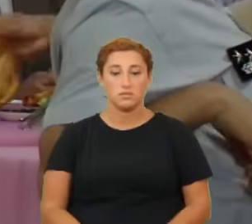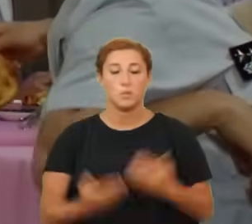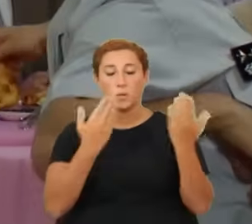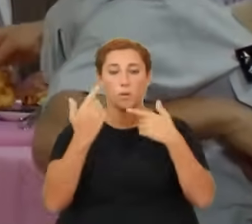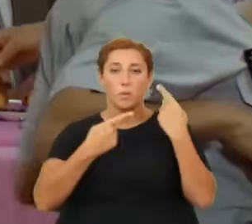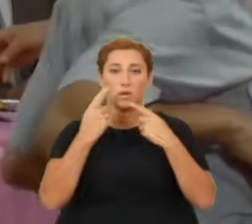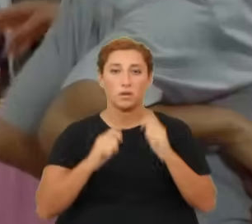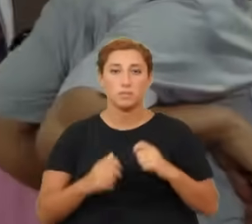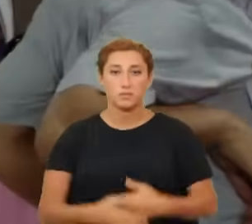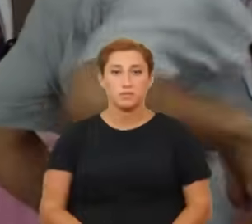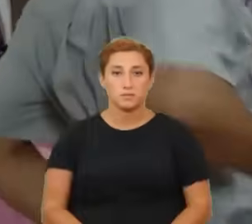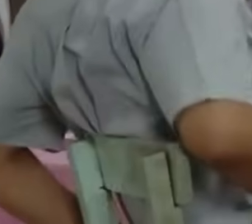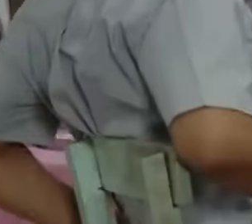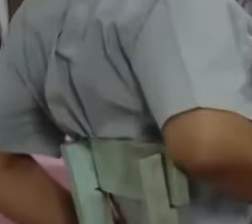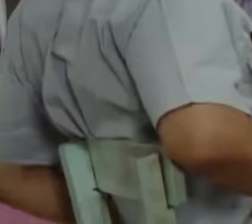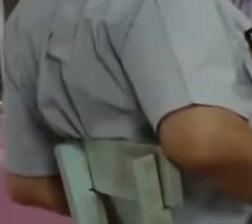billahi